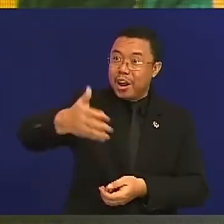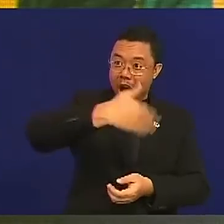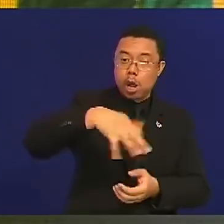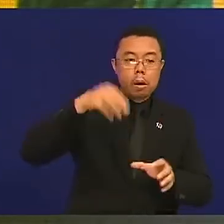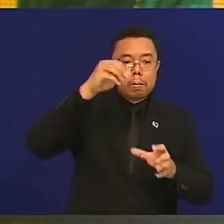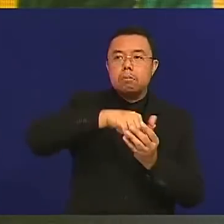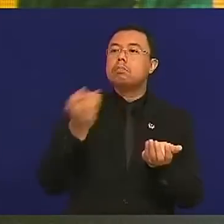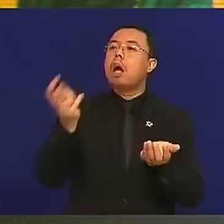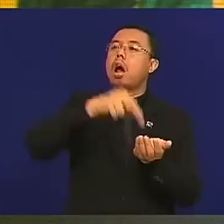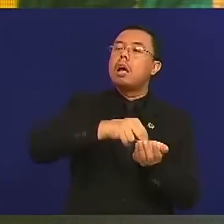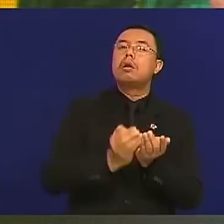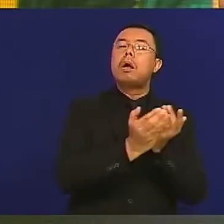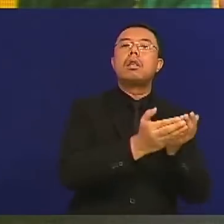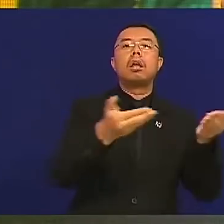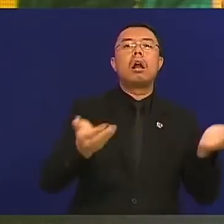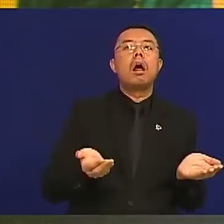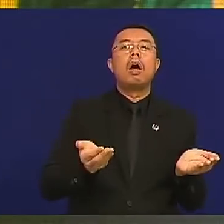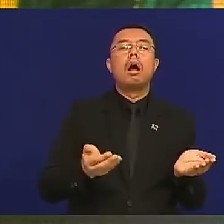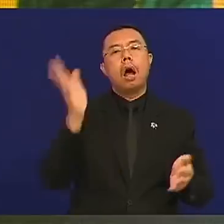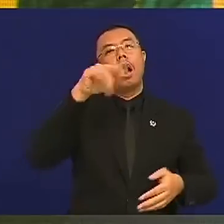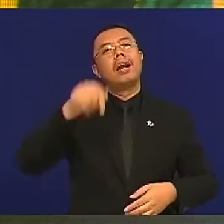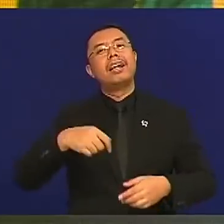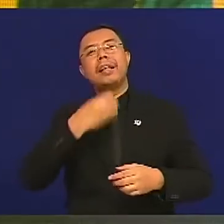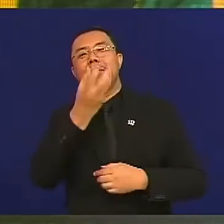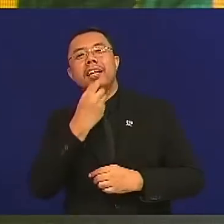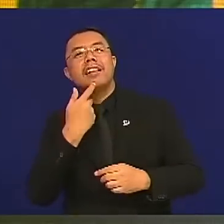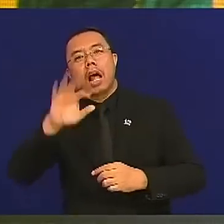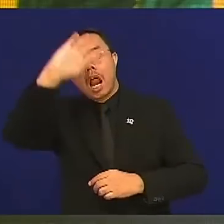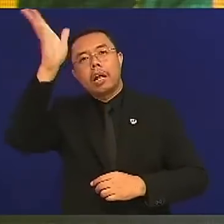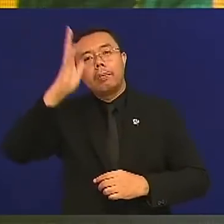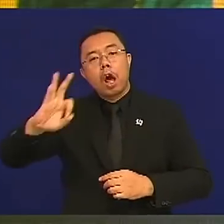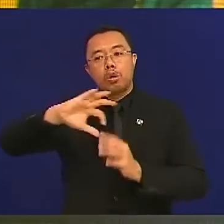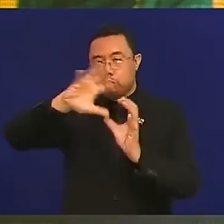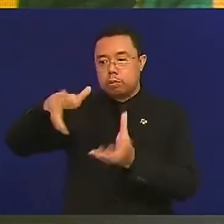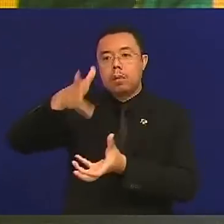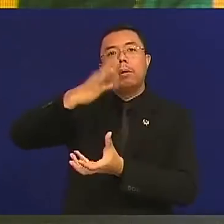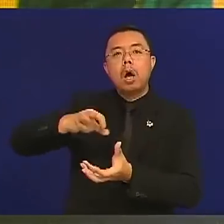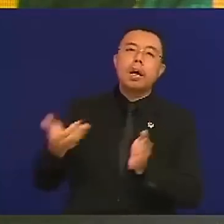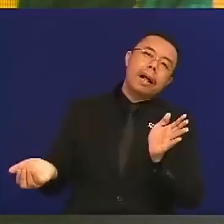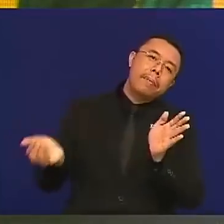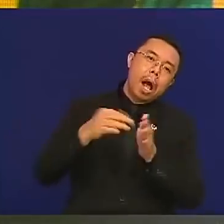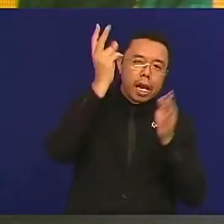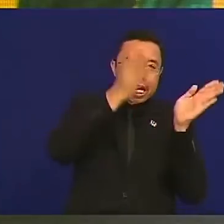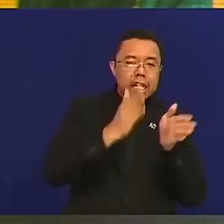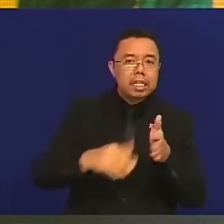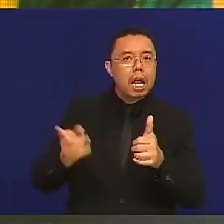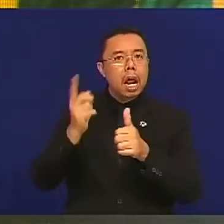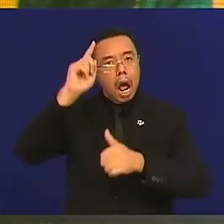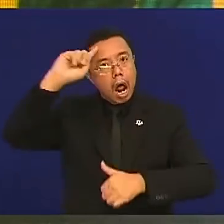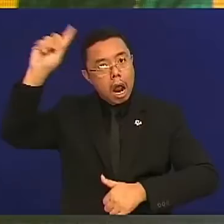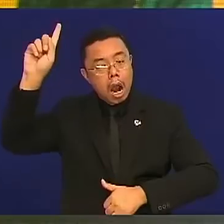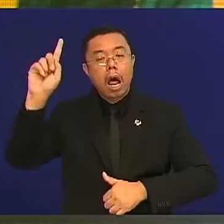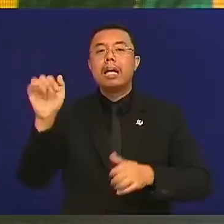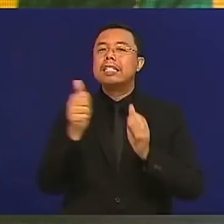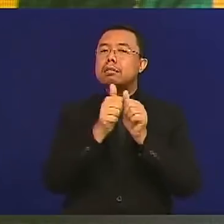bahteranya. Nah hari ini kita bicara soal langit baru, bumi baru. Dikembalikan kerancangan Allah sempurna